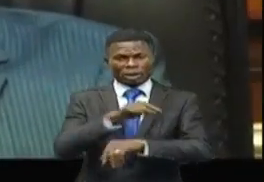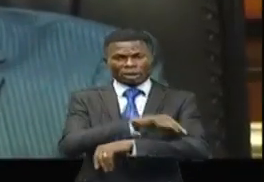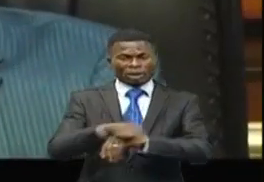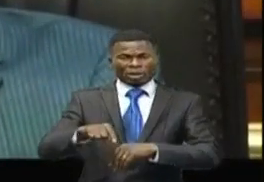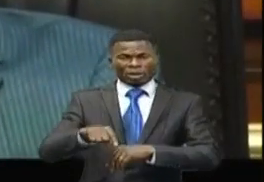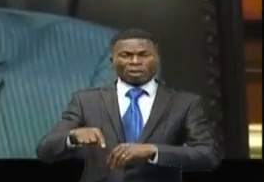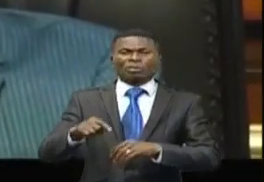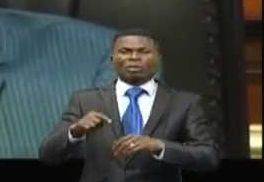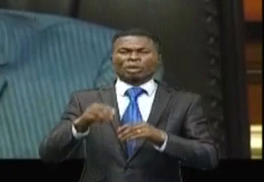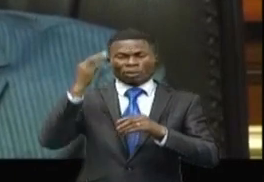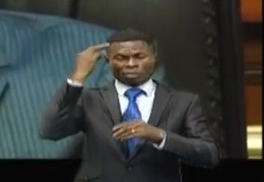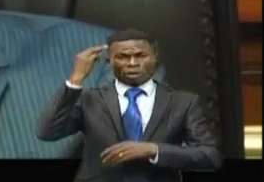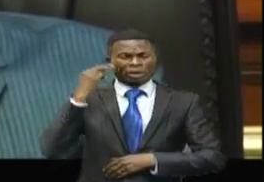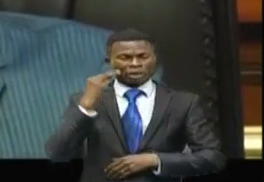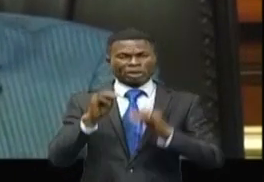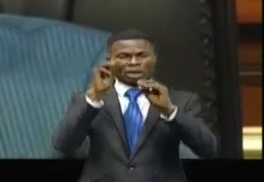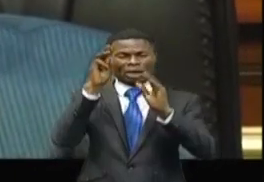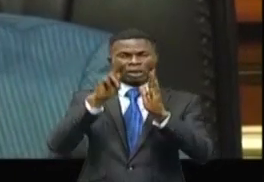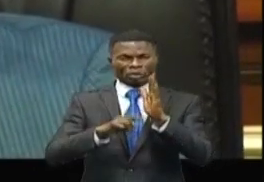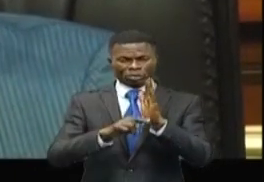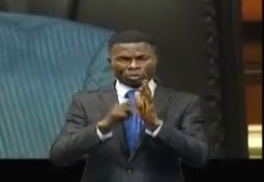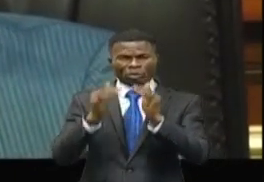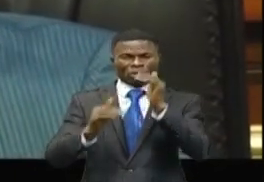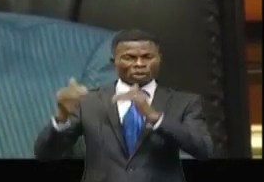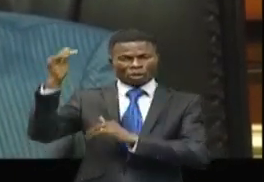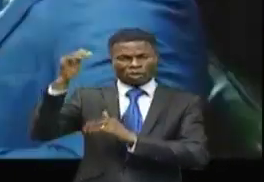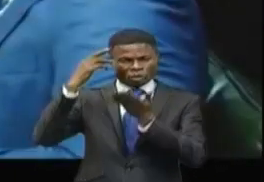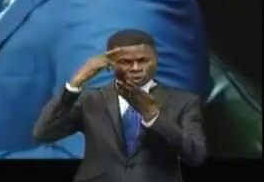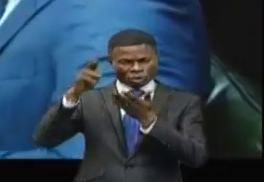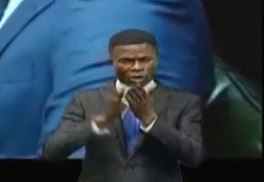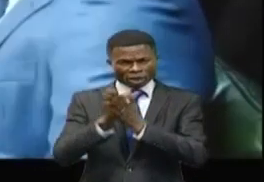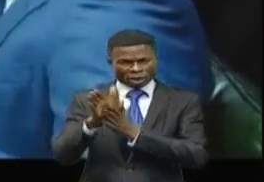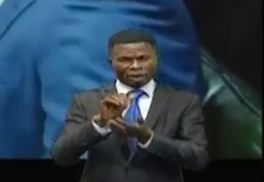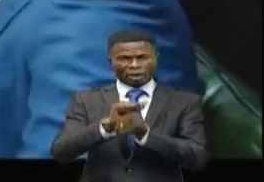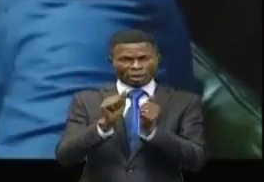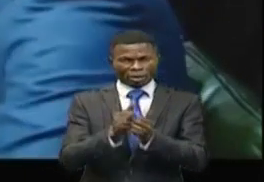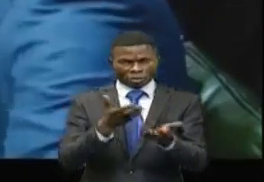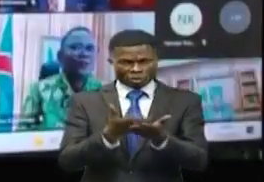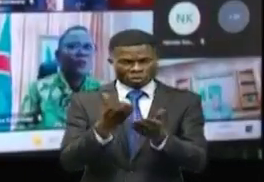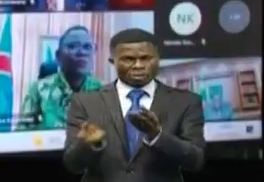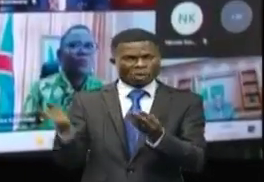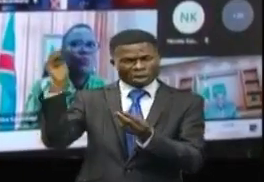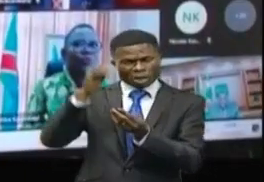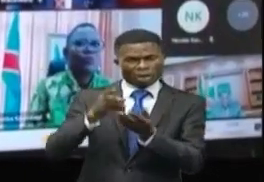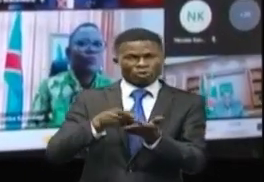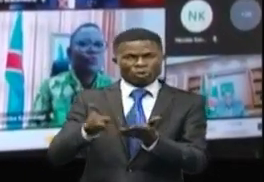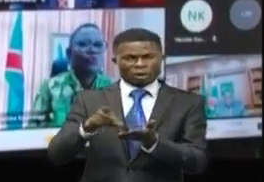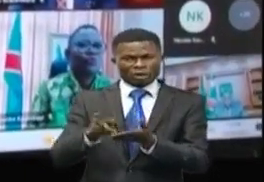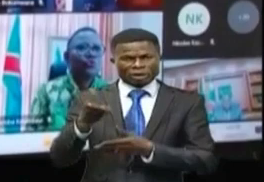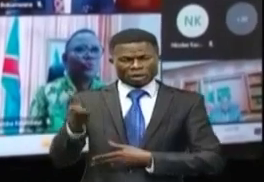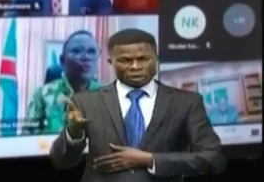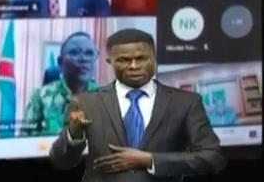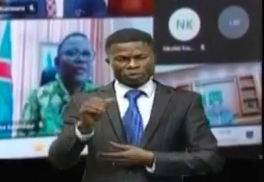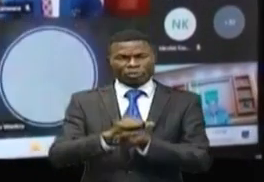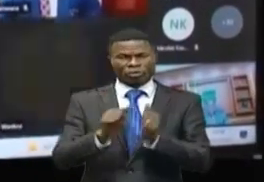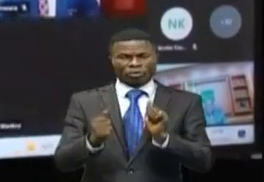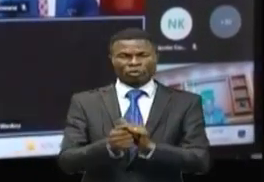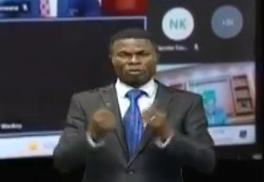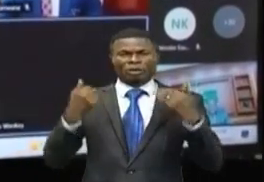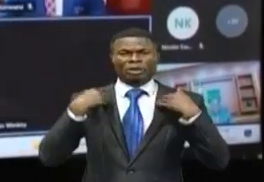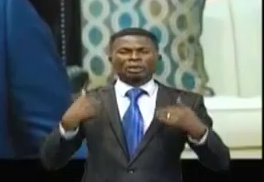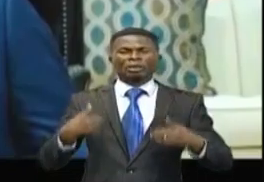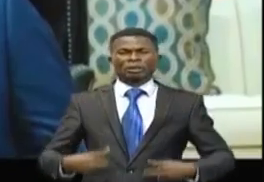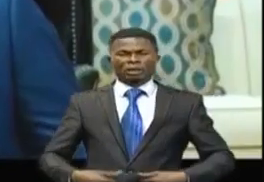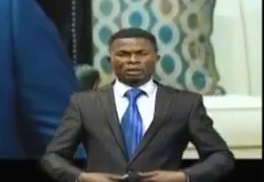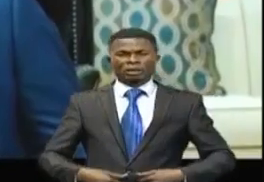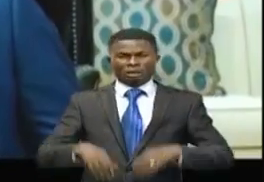l'enseignement supérieur est aussi concerné par ces discussions au sujet du secteur de la santé